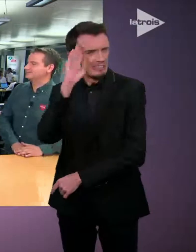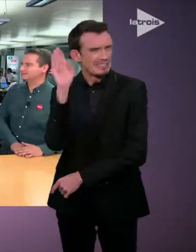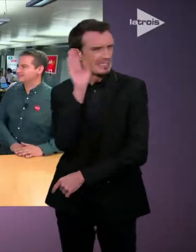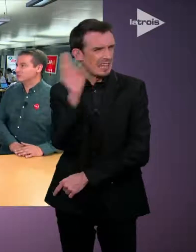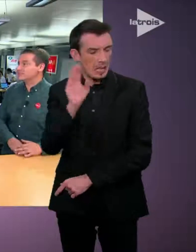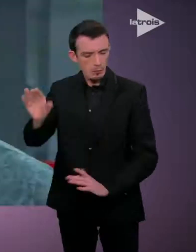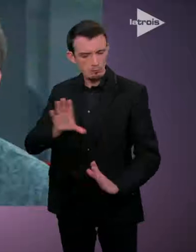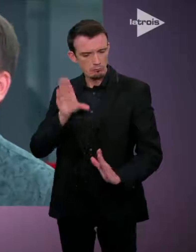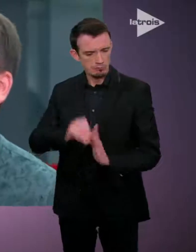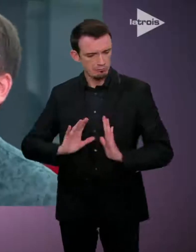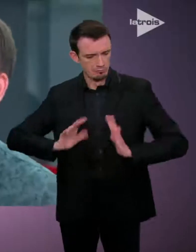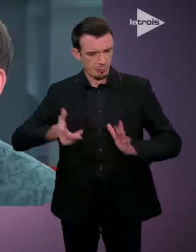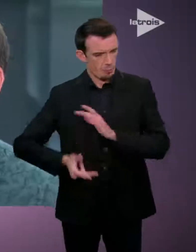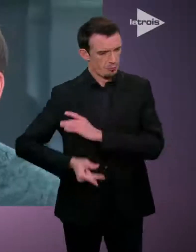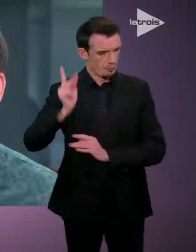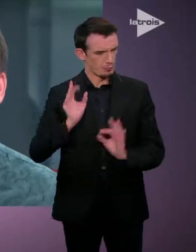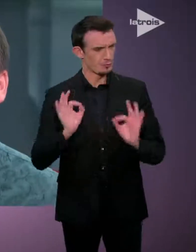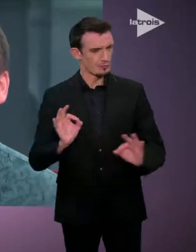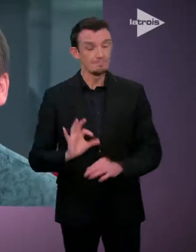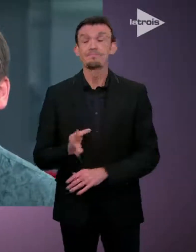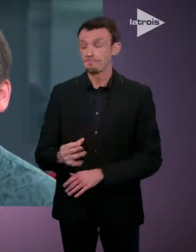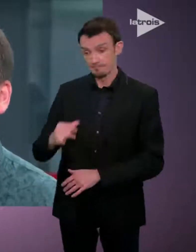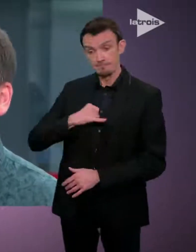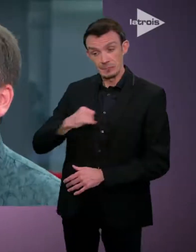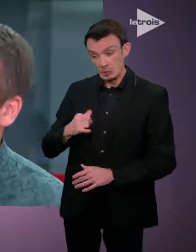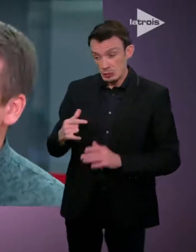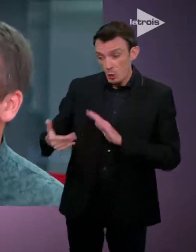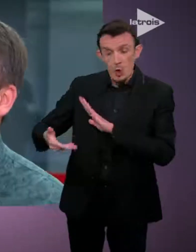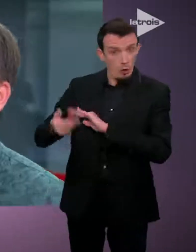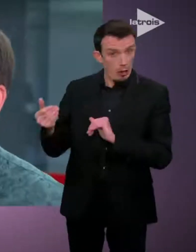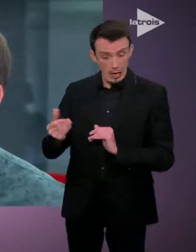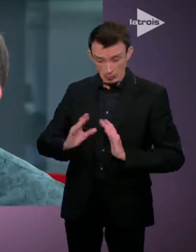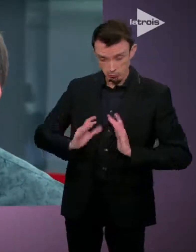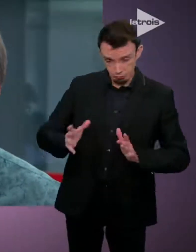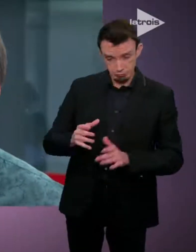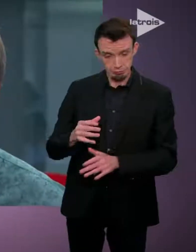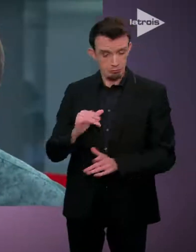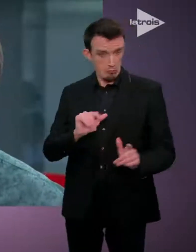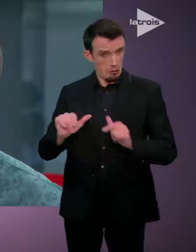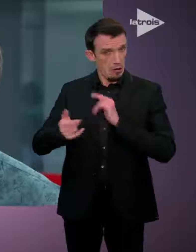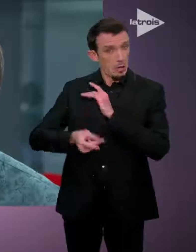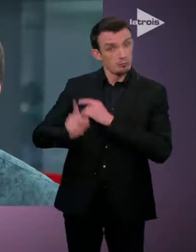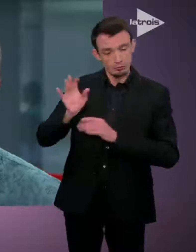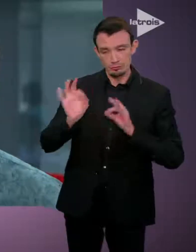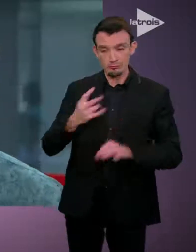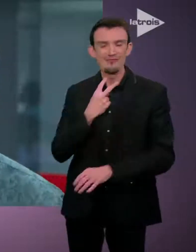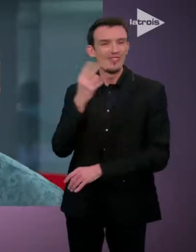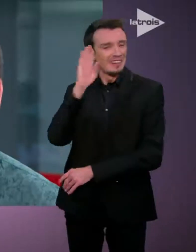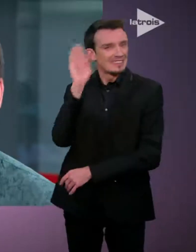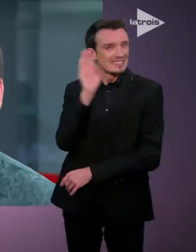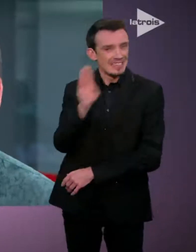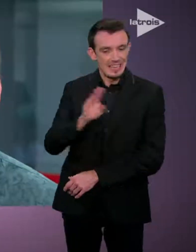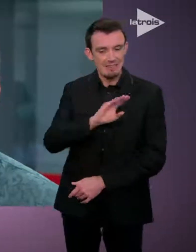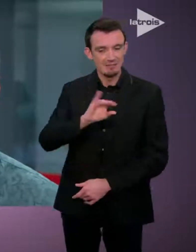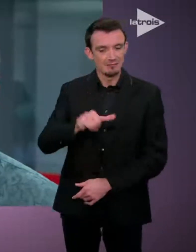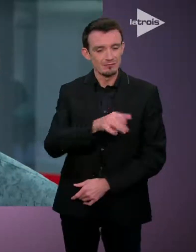certaines causes. Oui, ça fait partie du quotidien de certains, notamment une des voix qui nous guide au quotidien sur la route, c'est la voix de Jean-Marc Strehl.